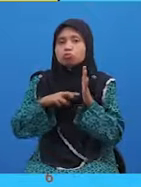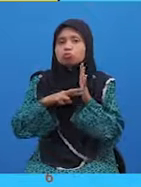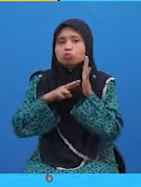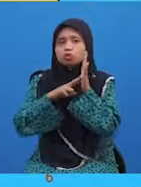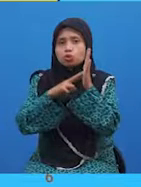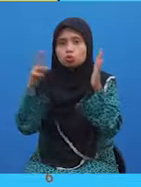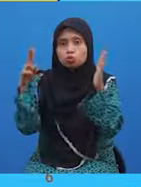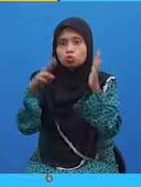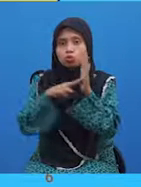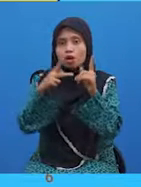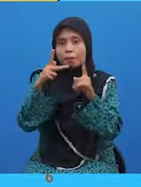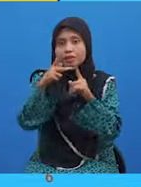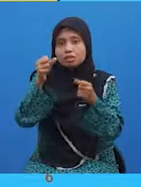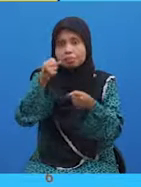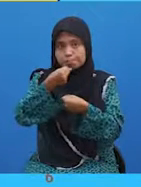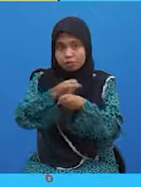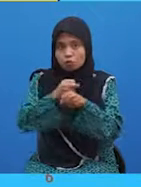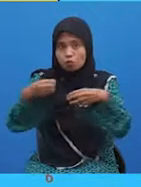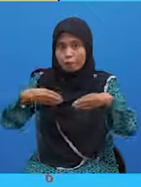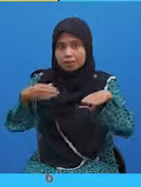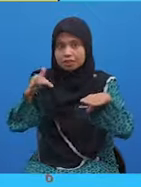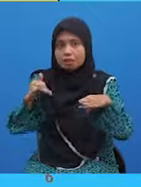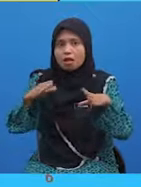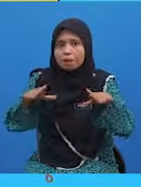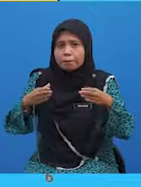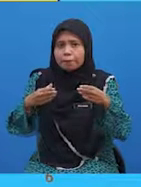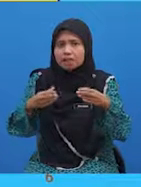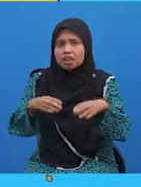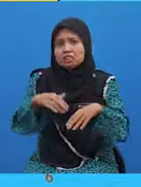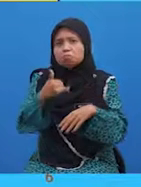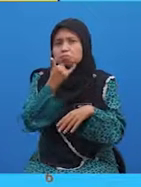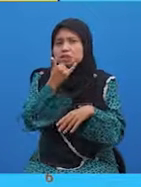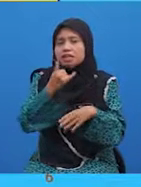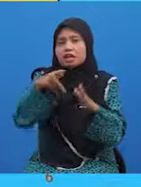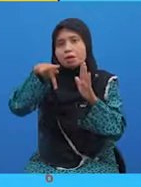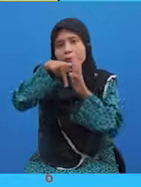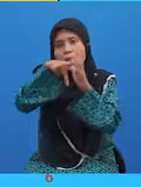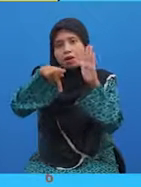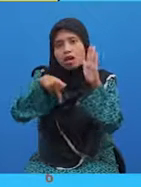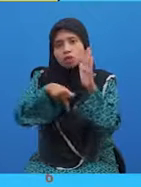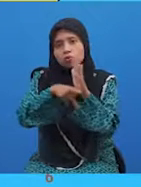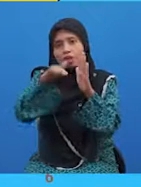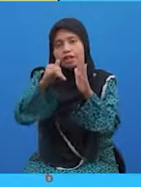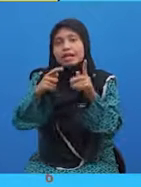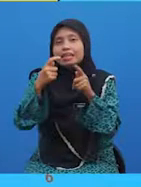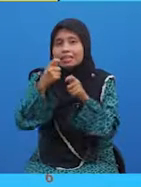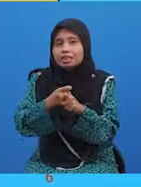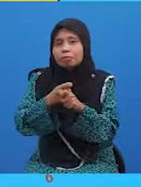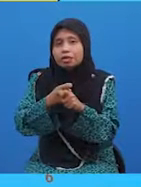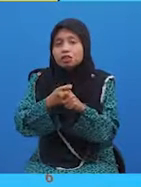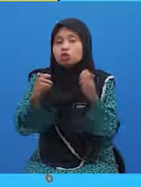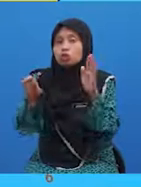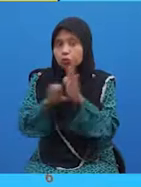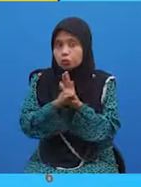merujuk kepada bentuk bahasa yang binaannya menyalahi peraturan yang ditetapkan.